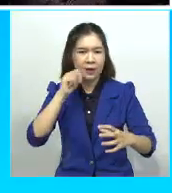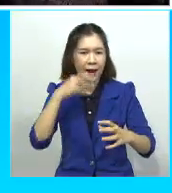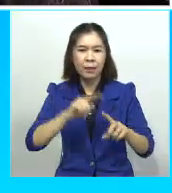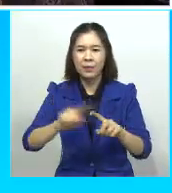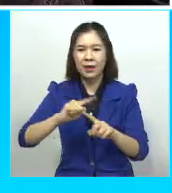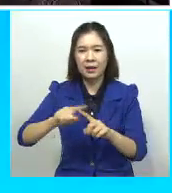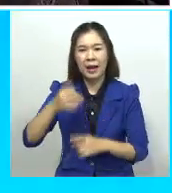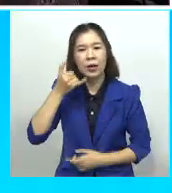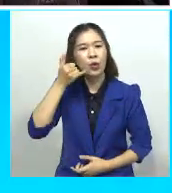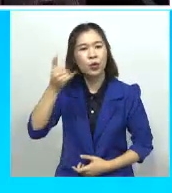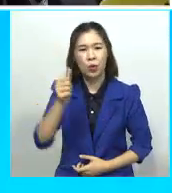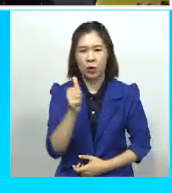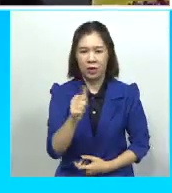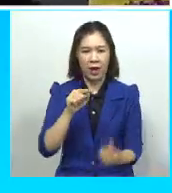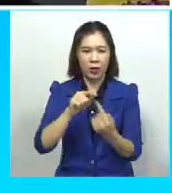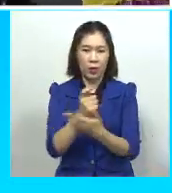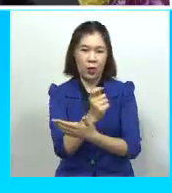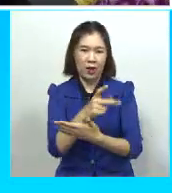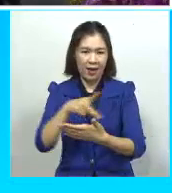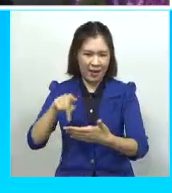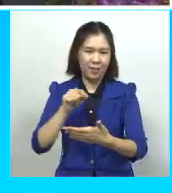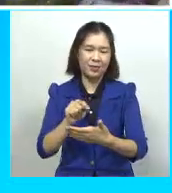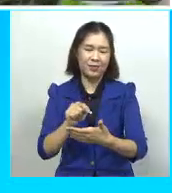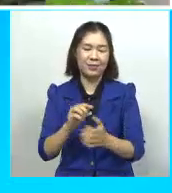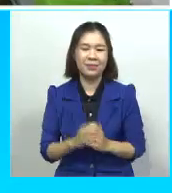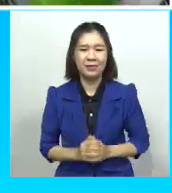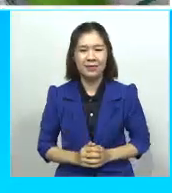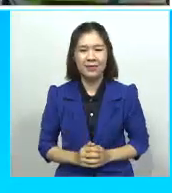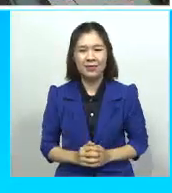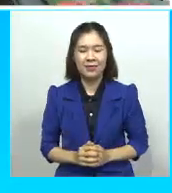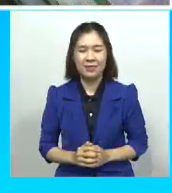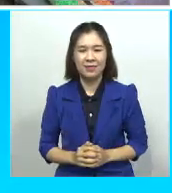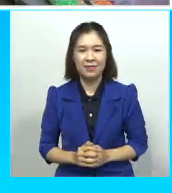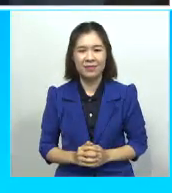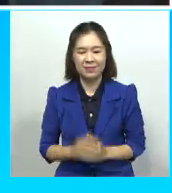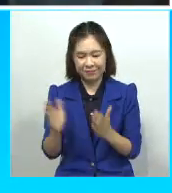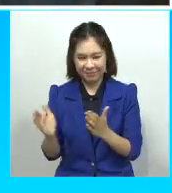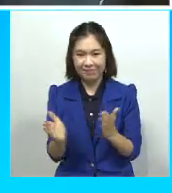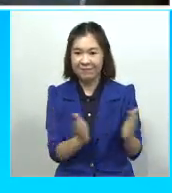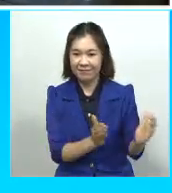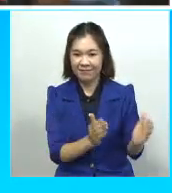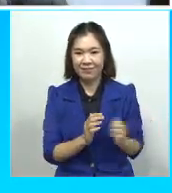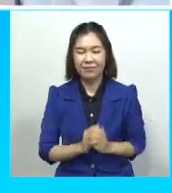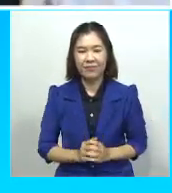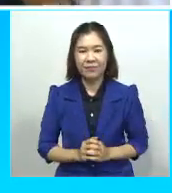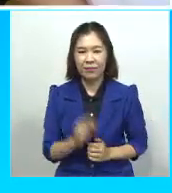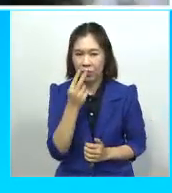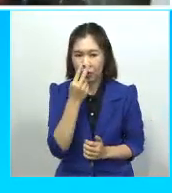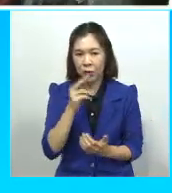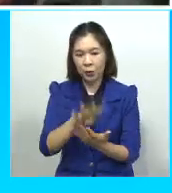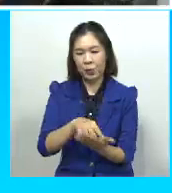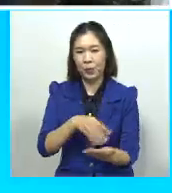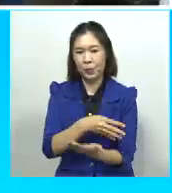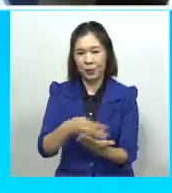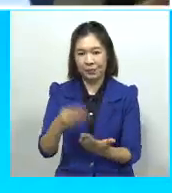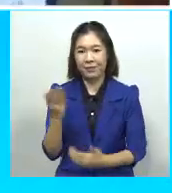จ้งเรื่องร้องเรียนความเดือดร้อนต่างๆเหล่านี้ผ่านแอปพลิเคชัน City OK App ได้นะครับ จากพรรคประชาธิปัตย์นะคะไปดูนโยบาย